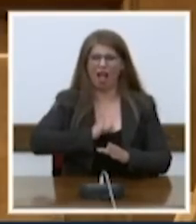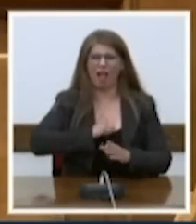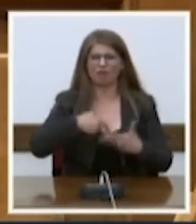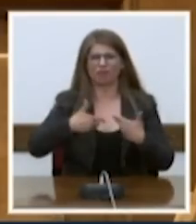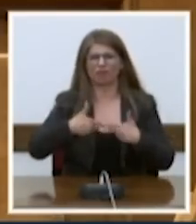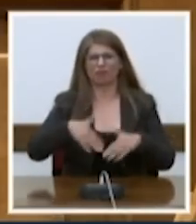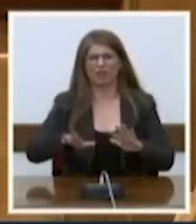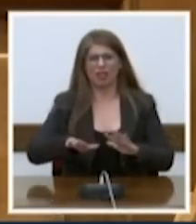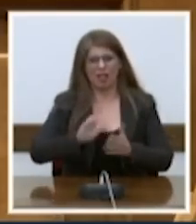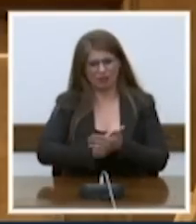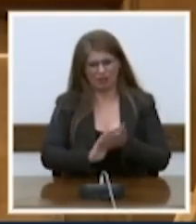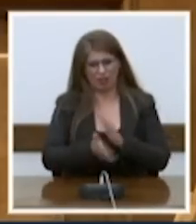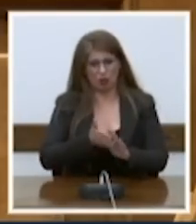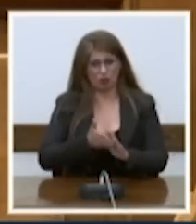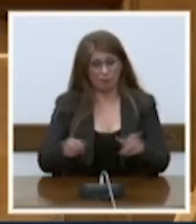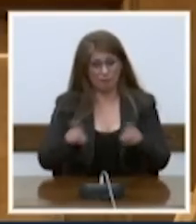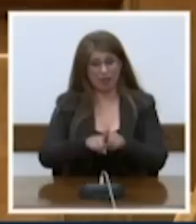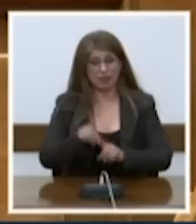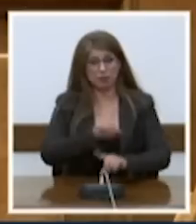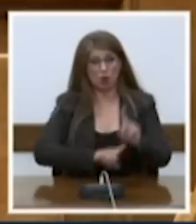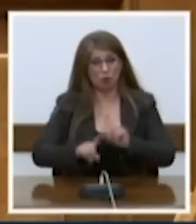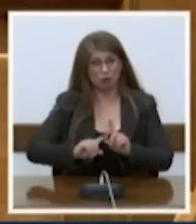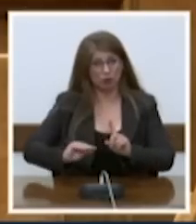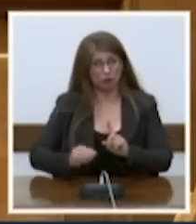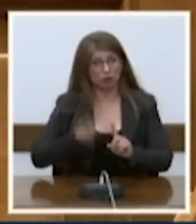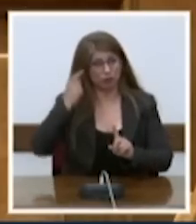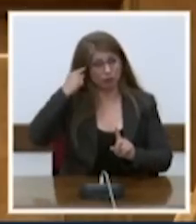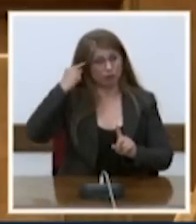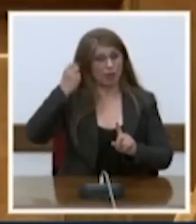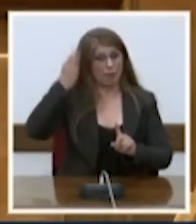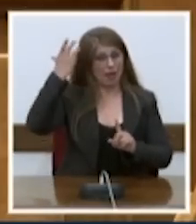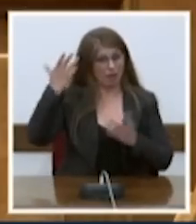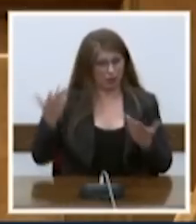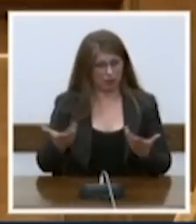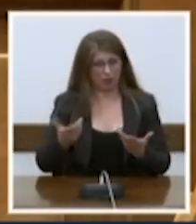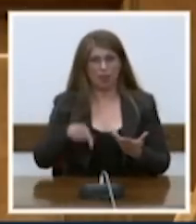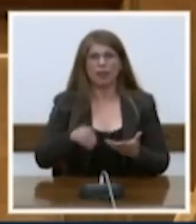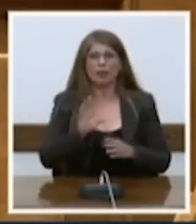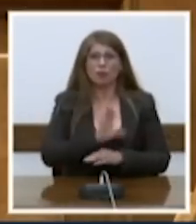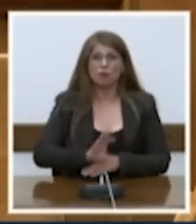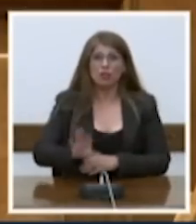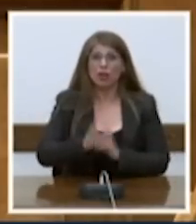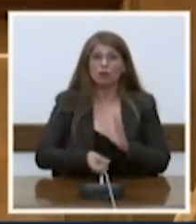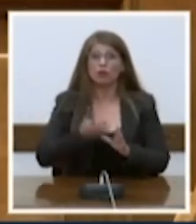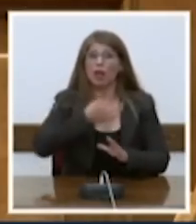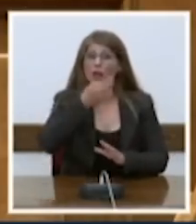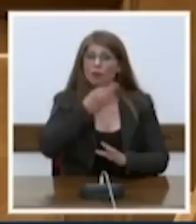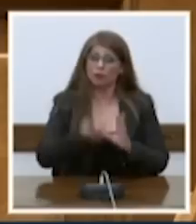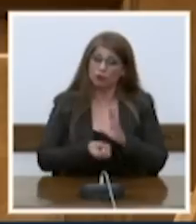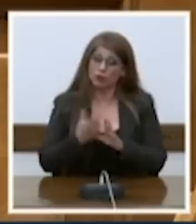τους εμπνευστές τους. Γι' αυτό άλλωστε και αναζητούν νέα αφηγήματα, νέες